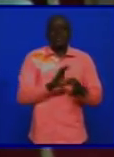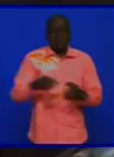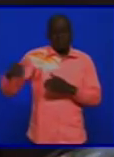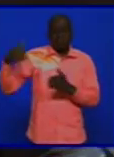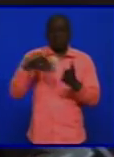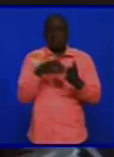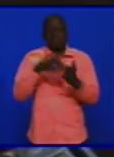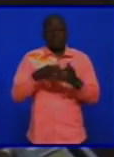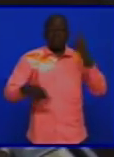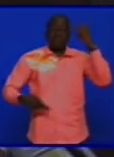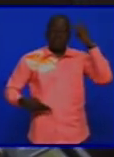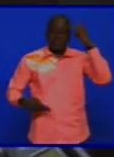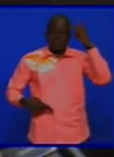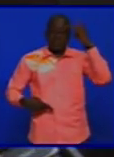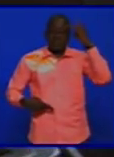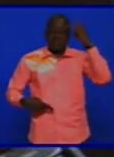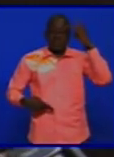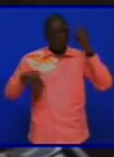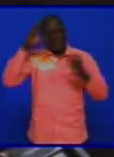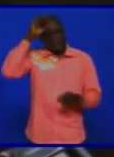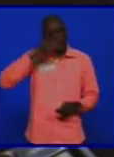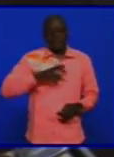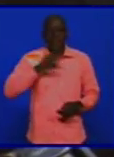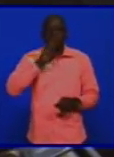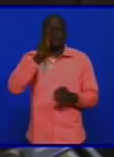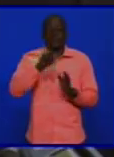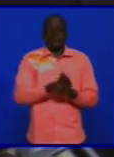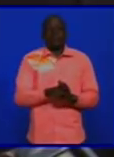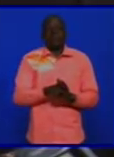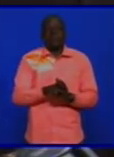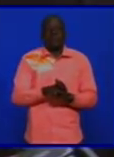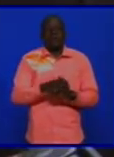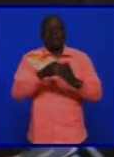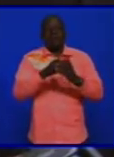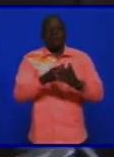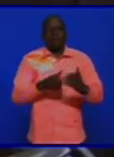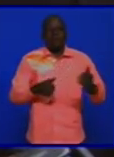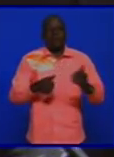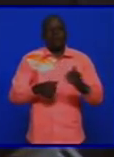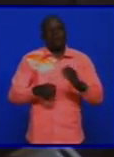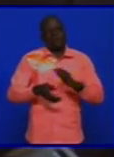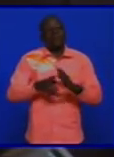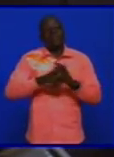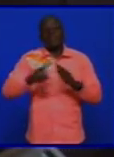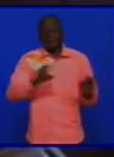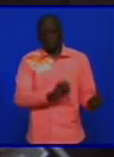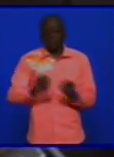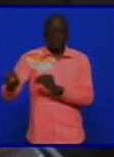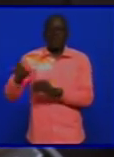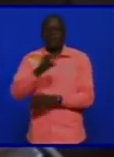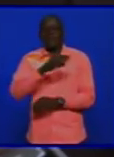paludisme. Monsieur l'ambassadeur, il est vraiment heureux que, avant de partir, il quitte le Burkina. Il a